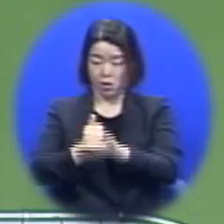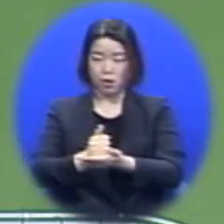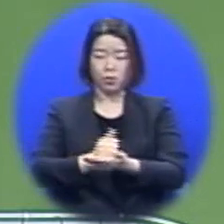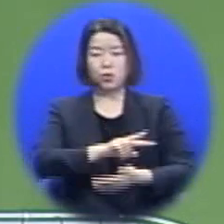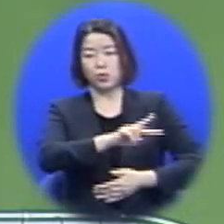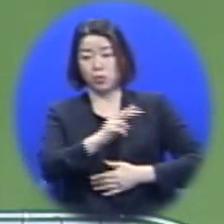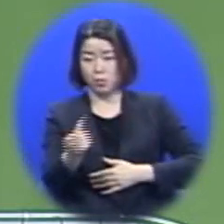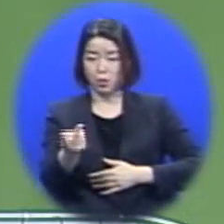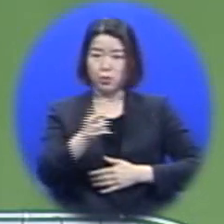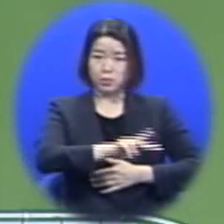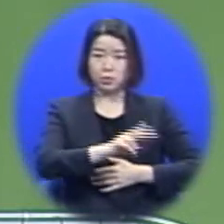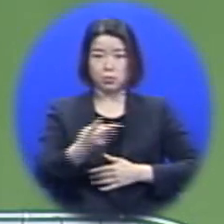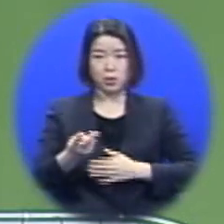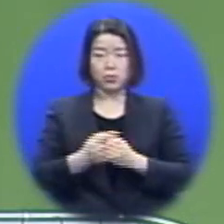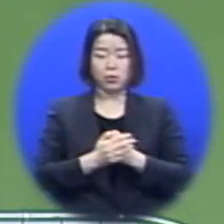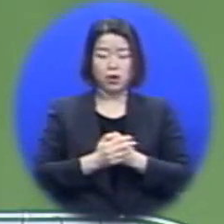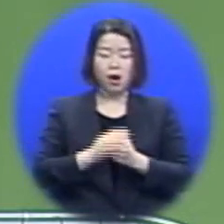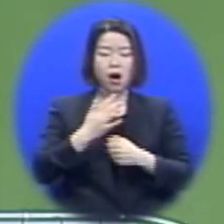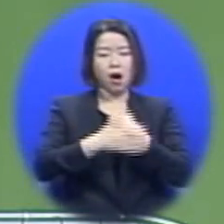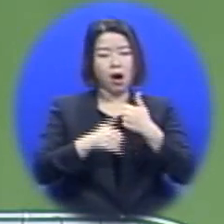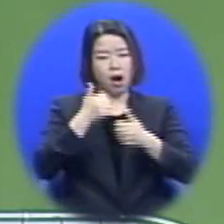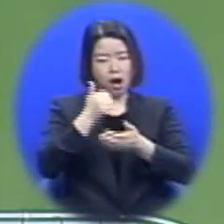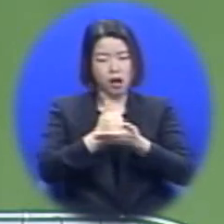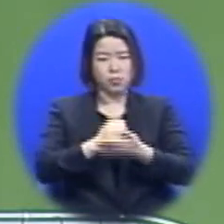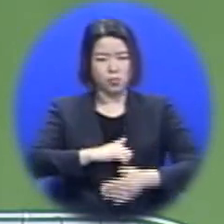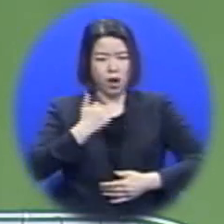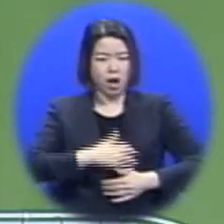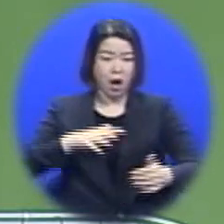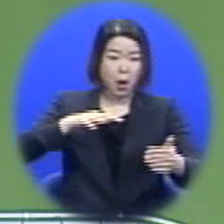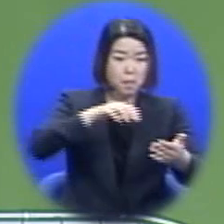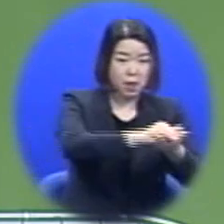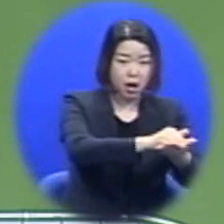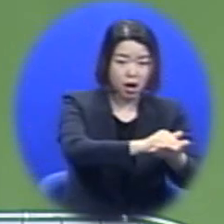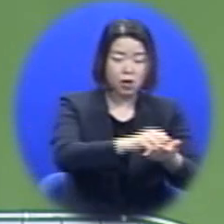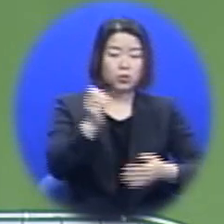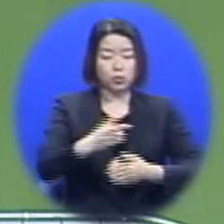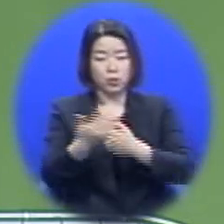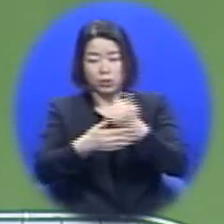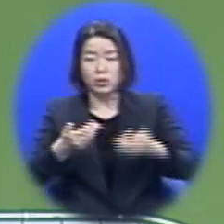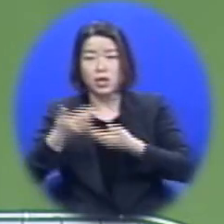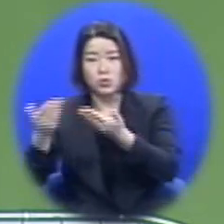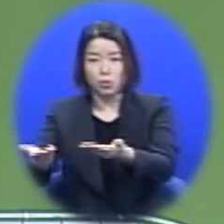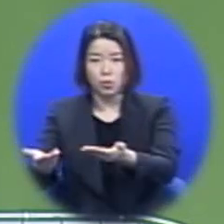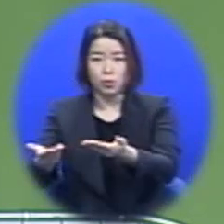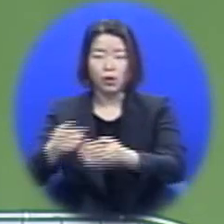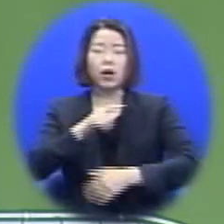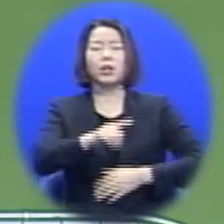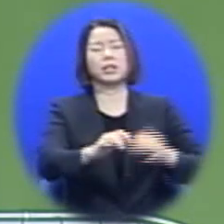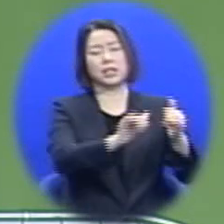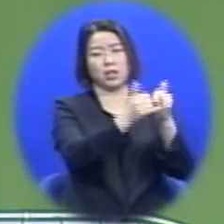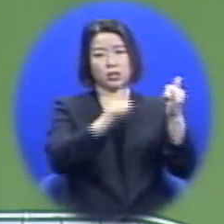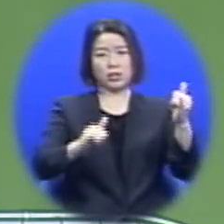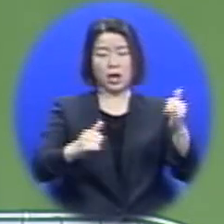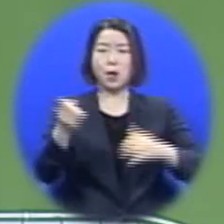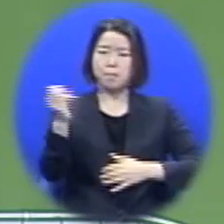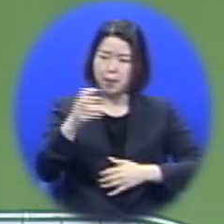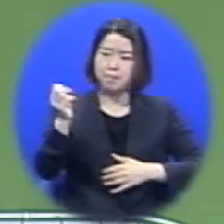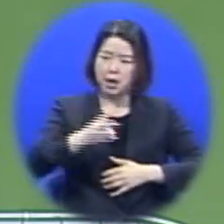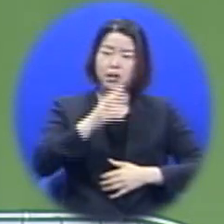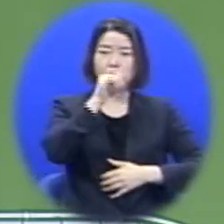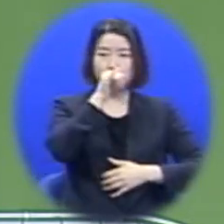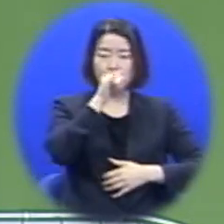진노하셔서 그들을 치시다가 또 그들을 다시 용서하시고 또 은혜를 주시고 이 역사의 반복입니다.